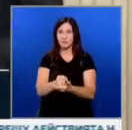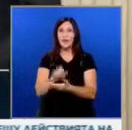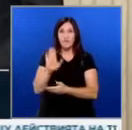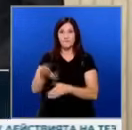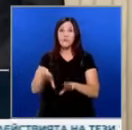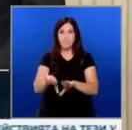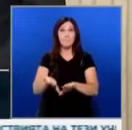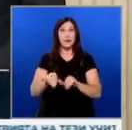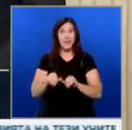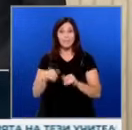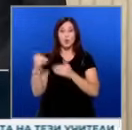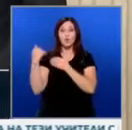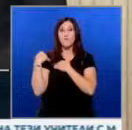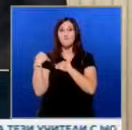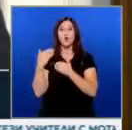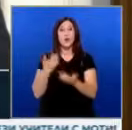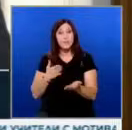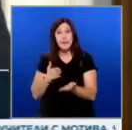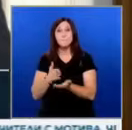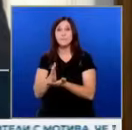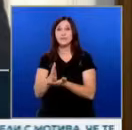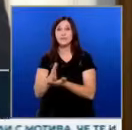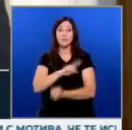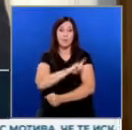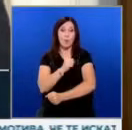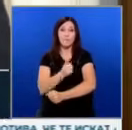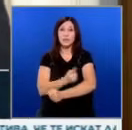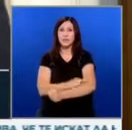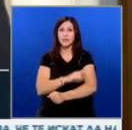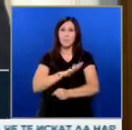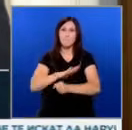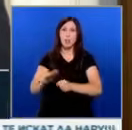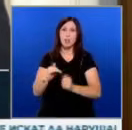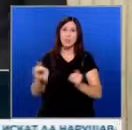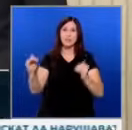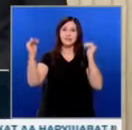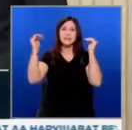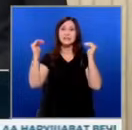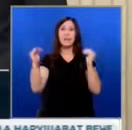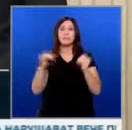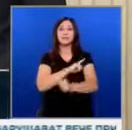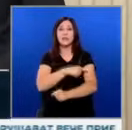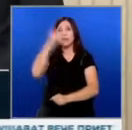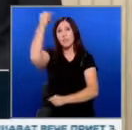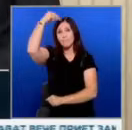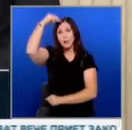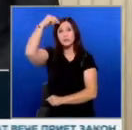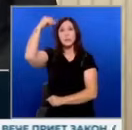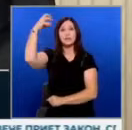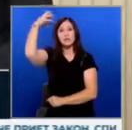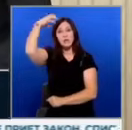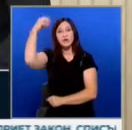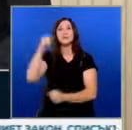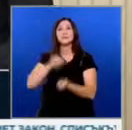вие приемате отговорната мисия да мобилизирате в пълна степен силите на българската държава за борба с